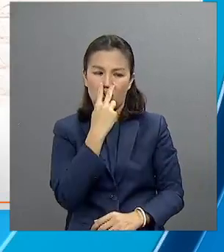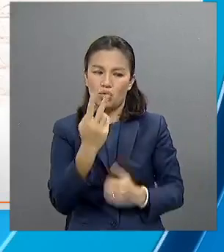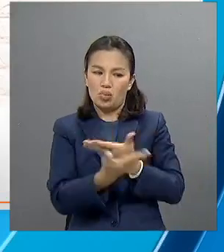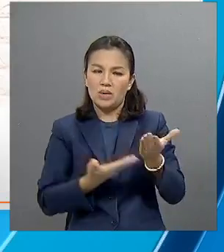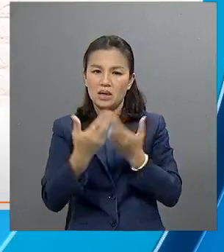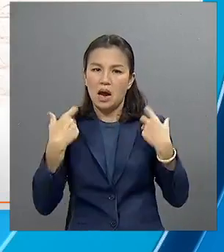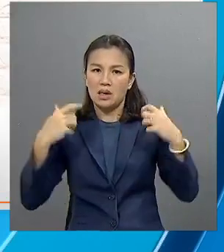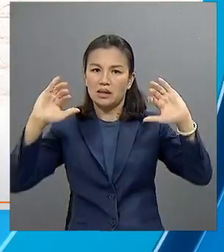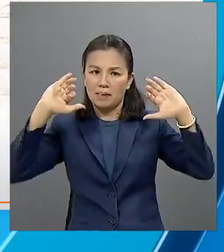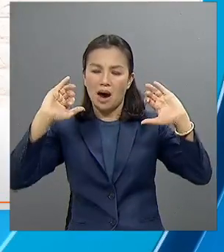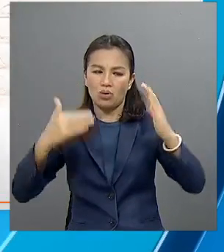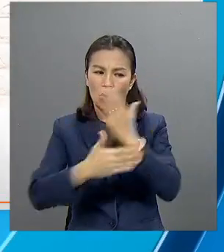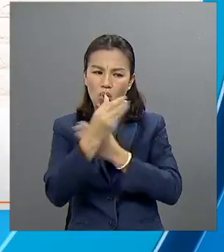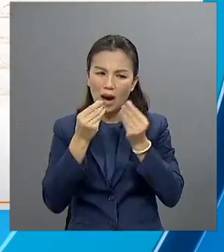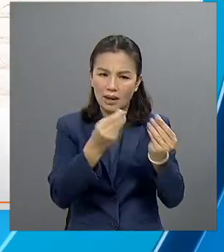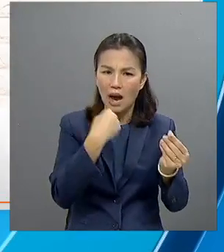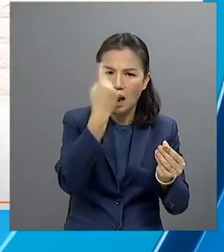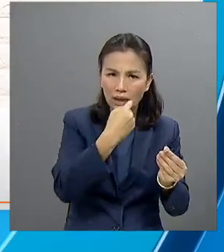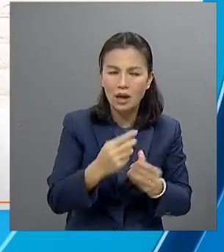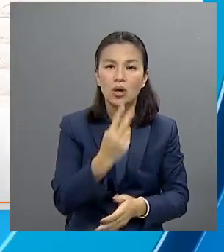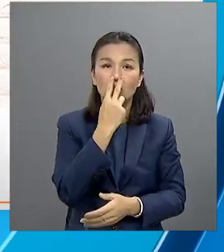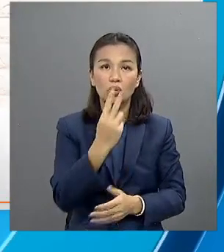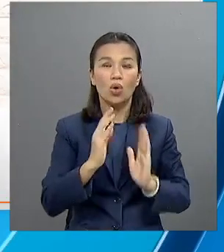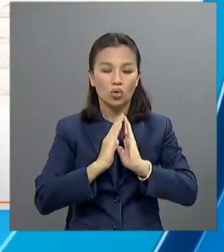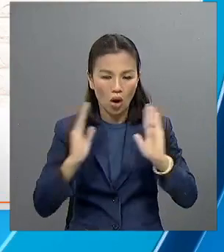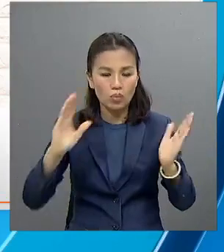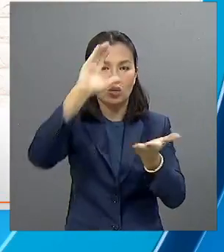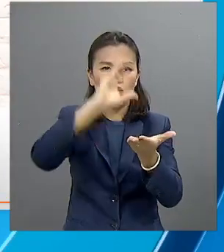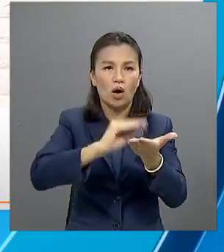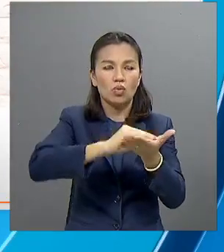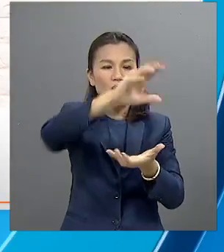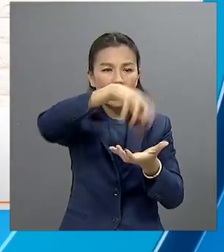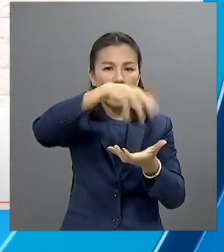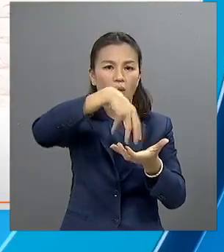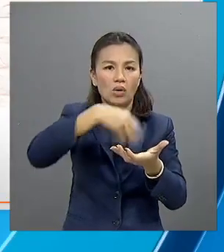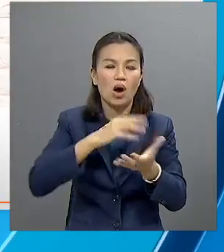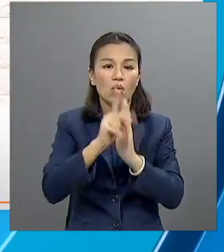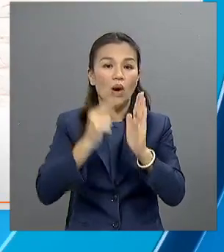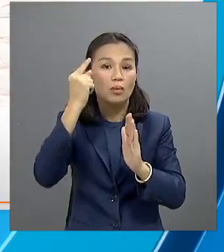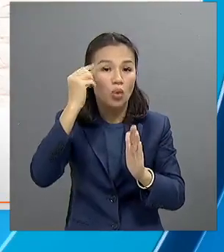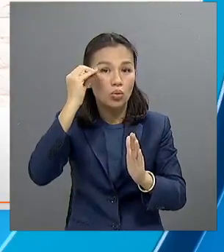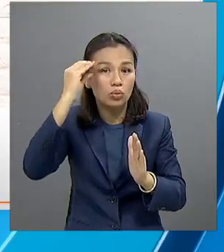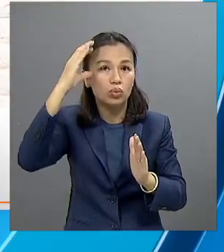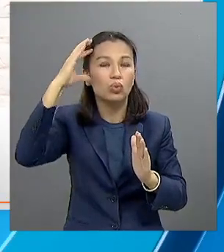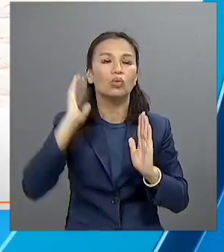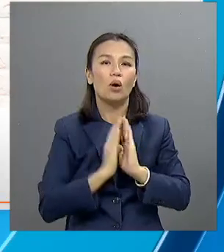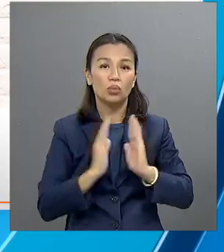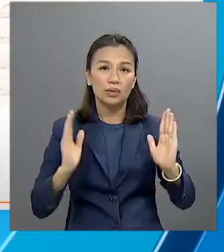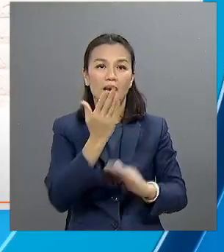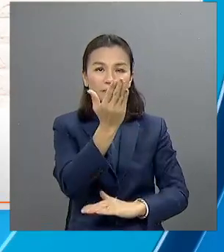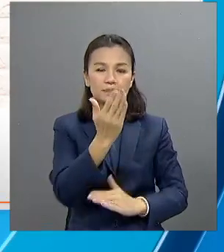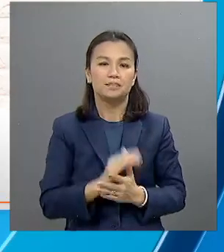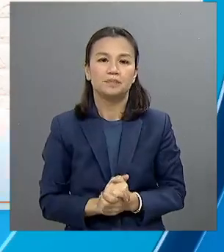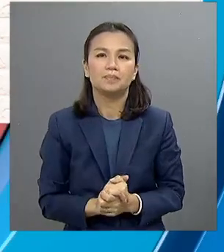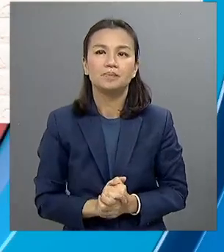ฎหมายเป็นไปตามเนื้อผ้านั้นเบื้องต้นนะคะขอบพระคุณข้อมูลได้ความรู้มากเลยค่ะท่านธนารักษ์ค่ะวันนี้ขอบพระคุณคุณสุรัตน์มากๆเลยนะคะค่ะสวัสดี